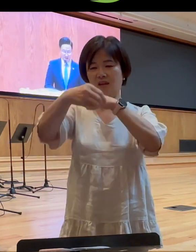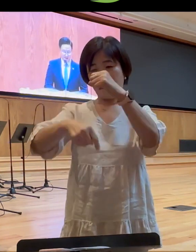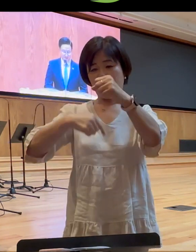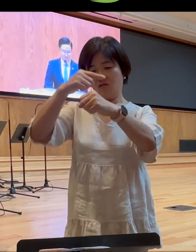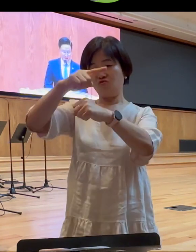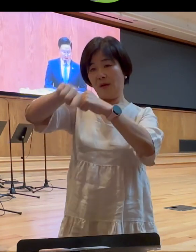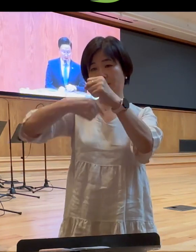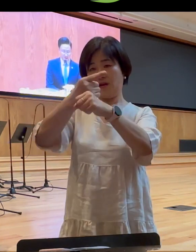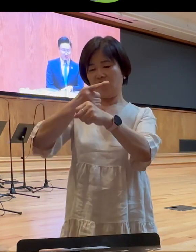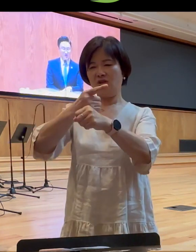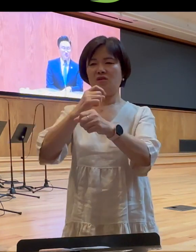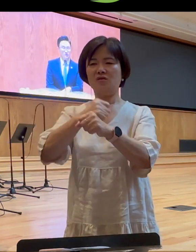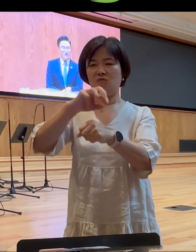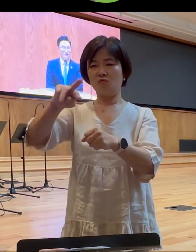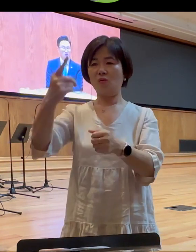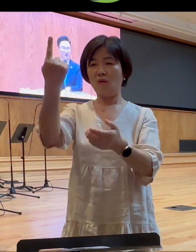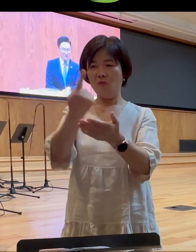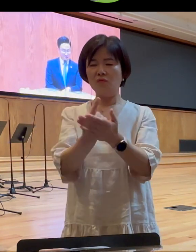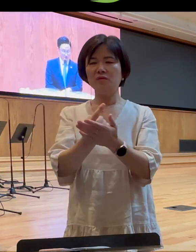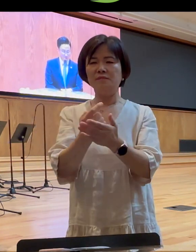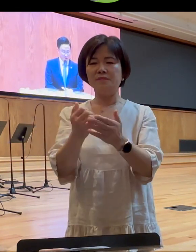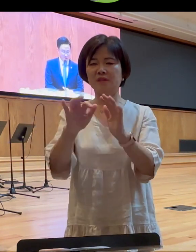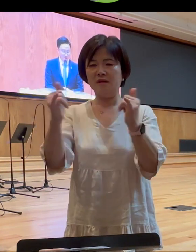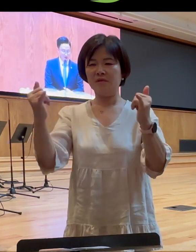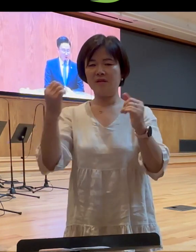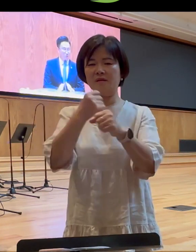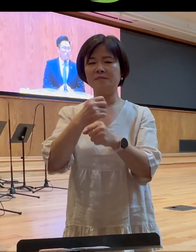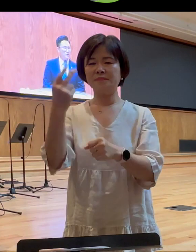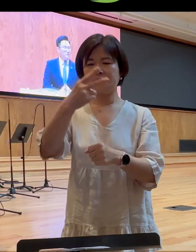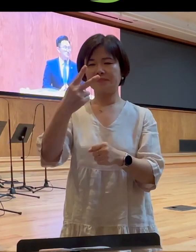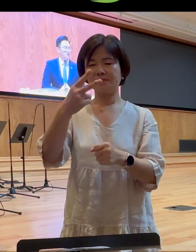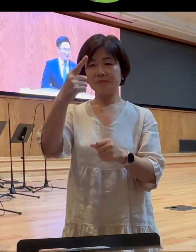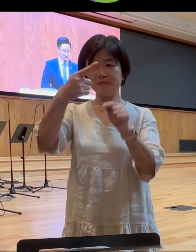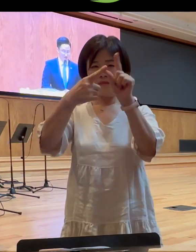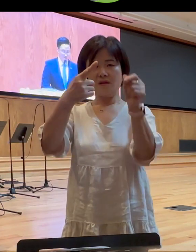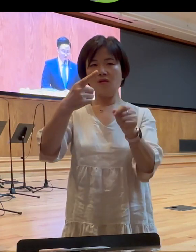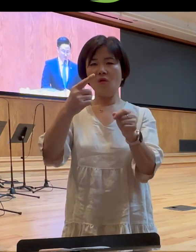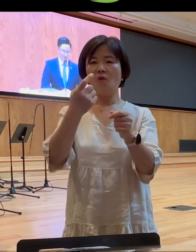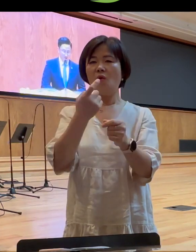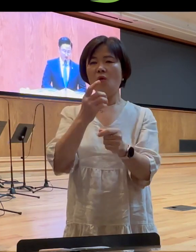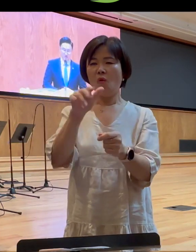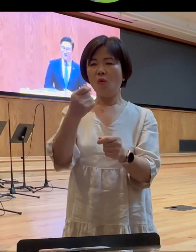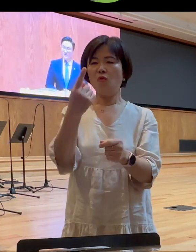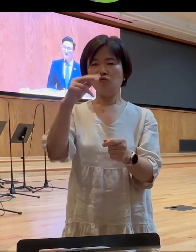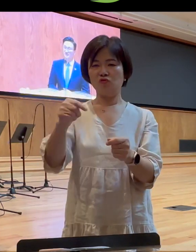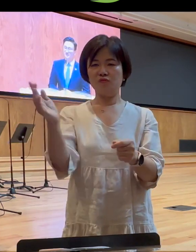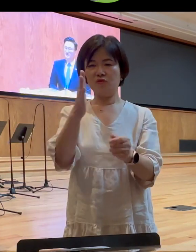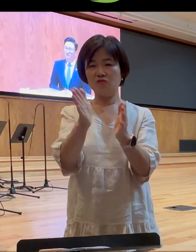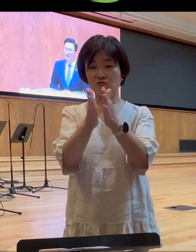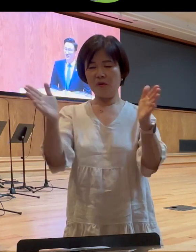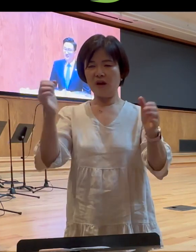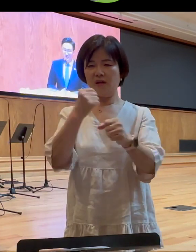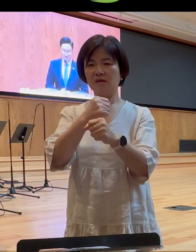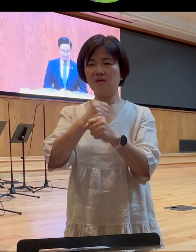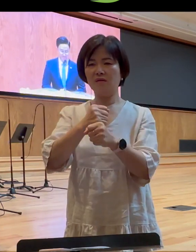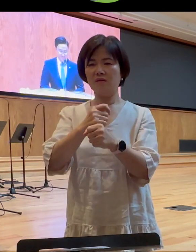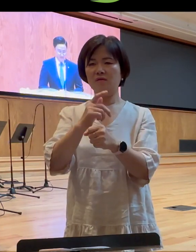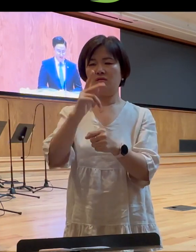여인입니다. 2009년 10월 18일에 호주에서 출항해서 뉴질랜드,